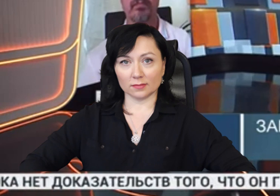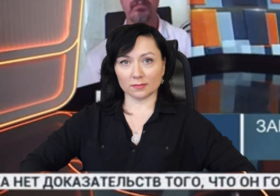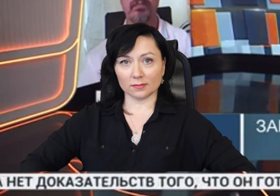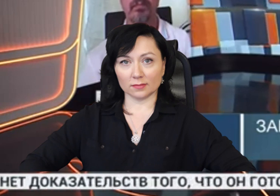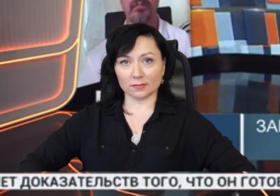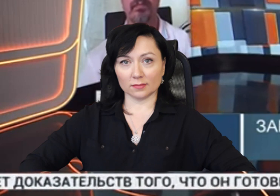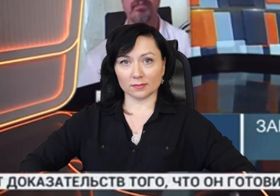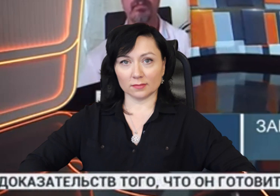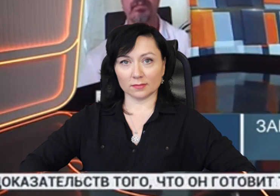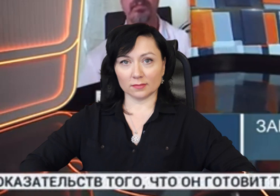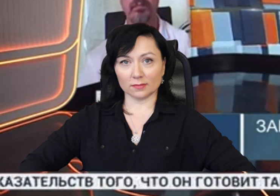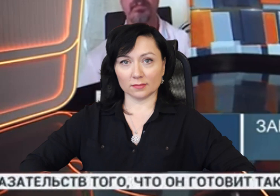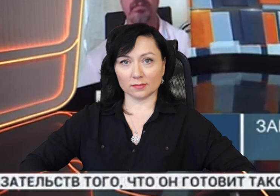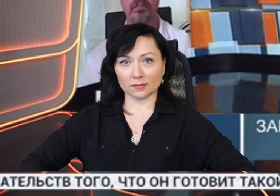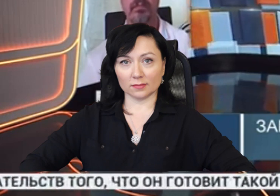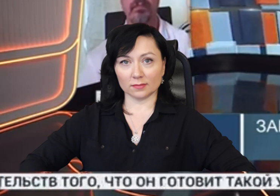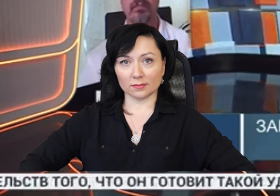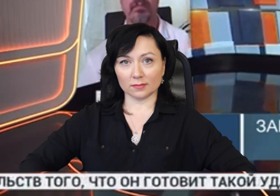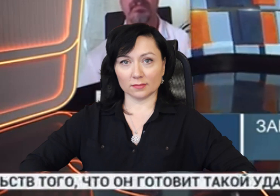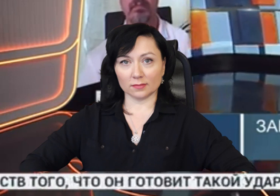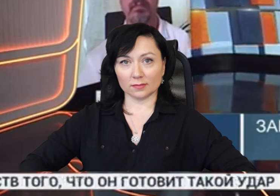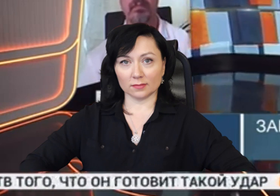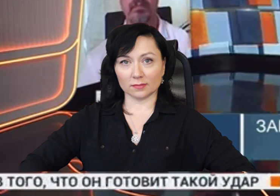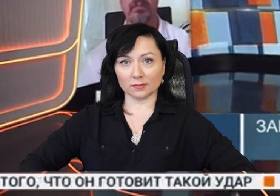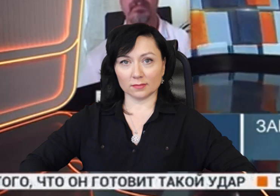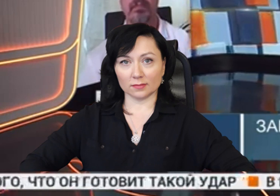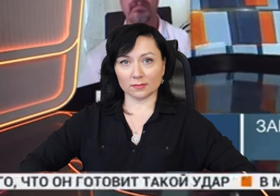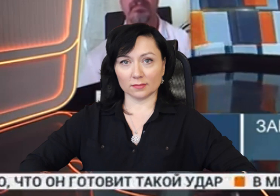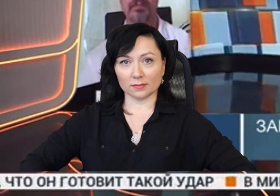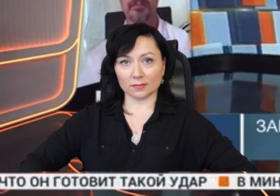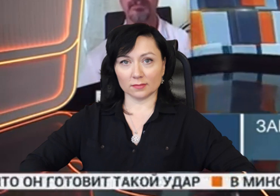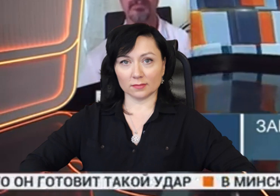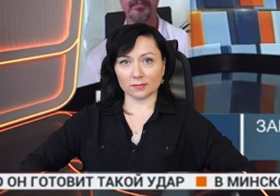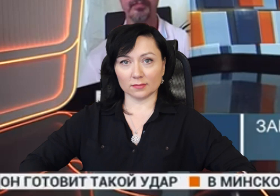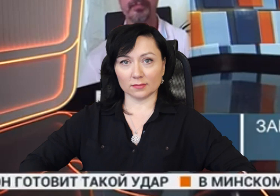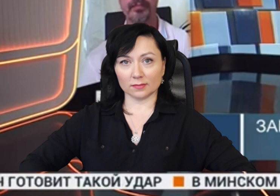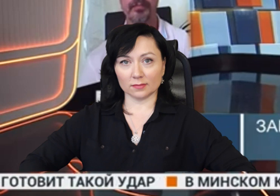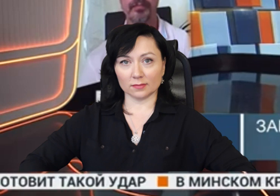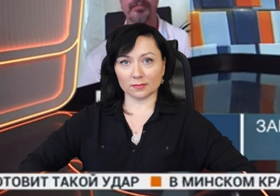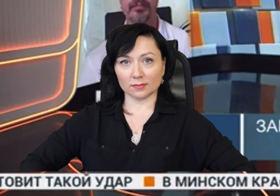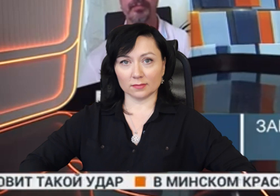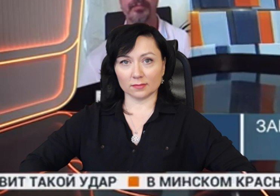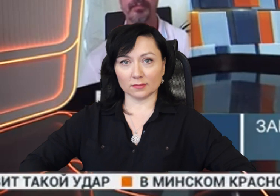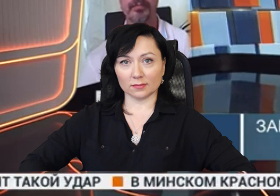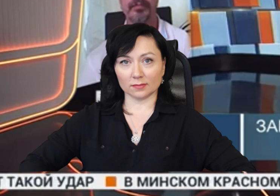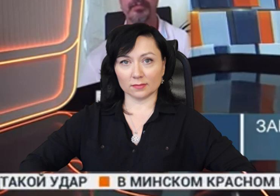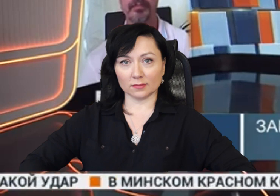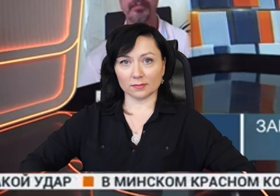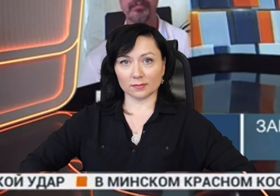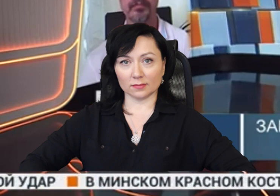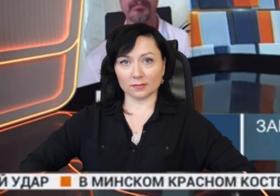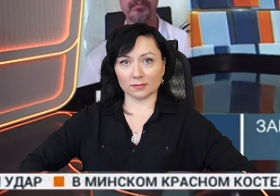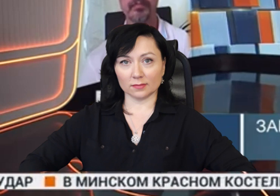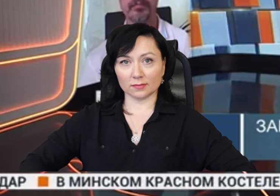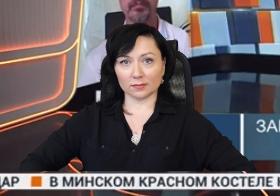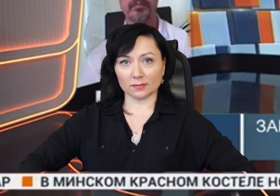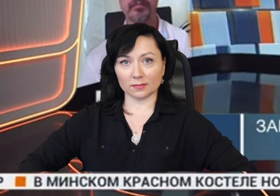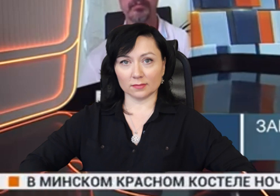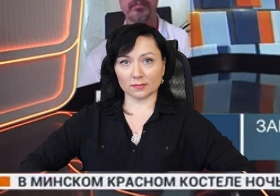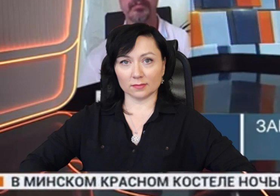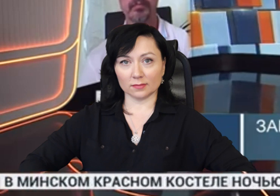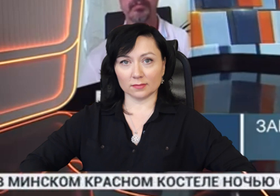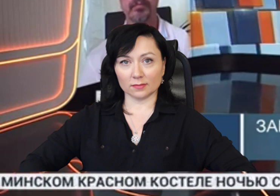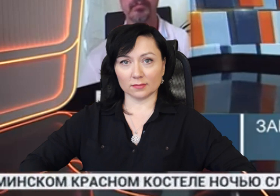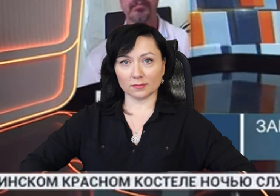запланированного отдыха по причине внезапного разворота пограничниками у нас пока нет ни одного случая отказов пересечения